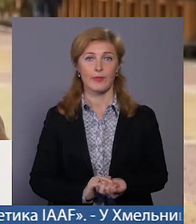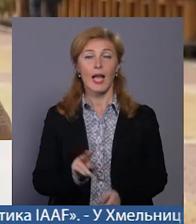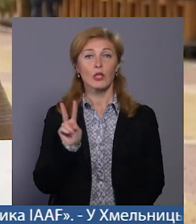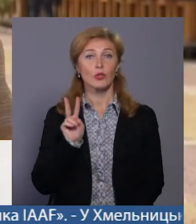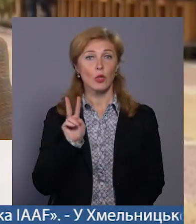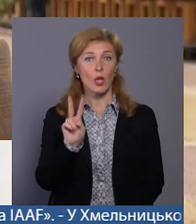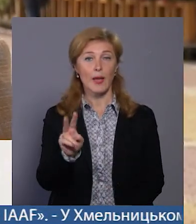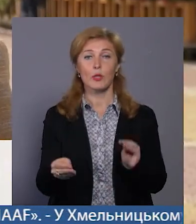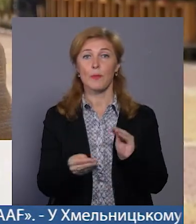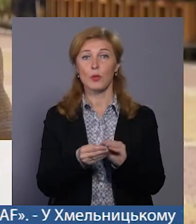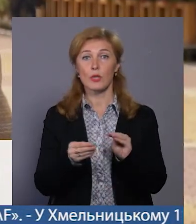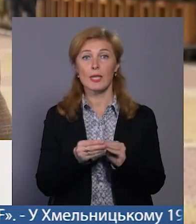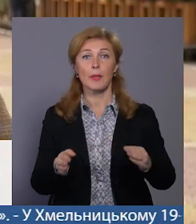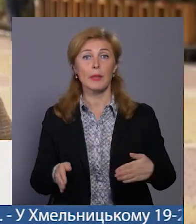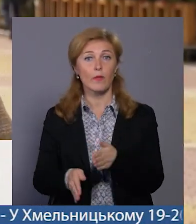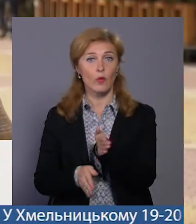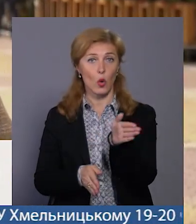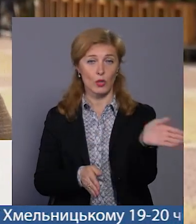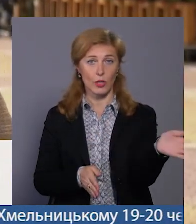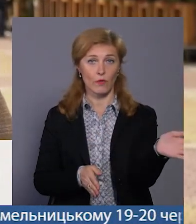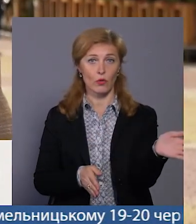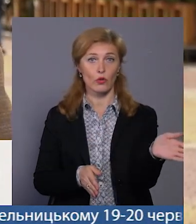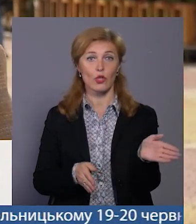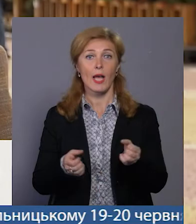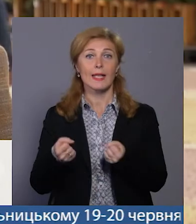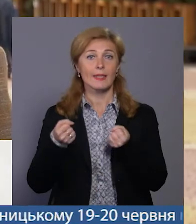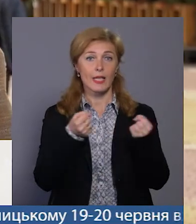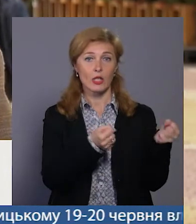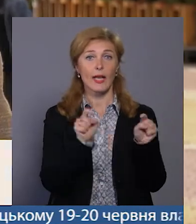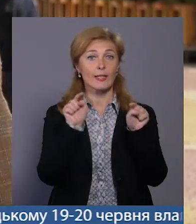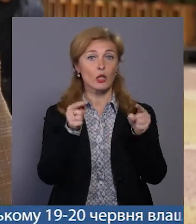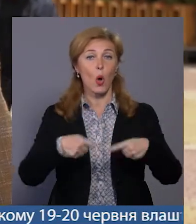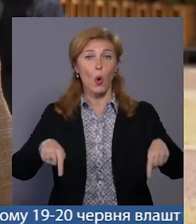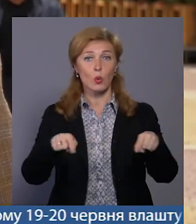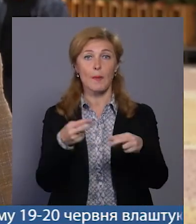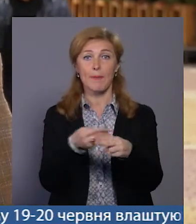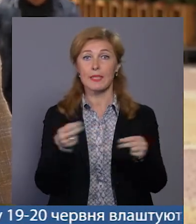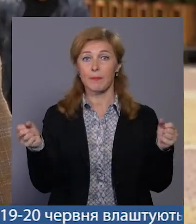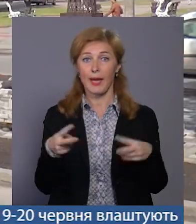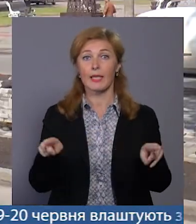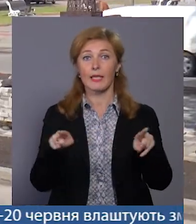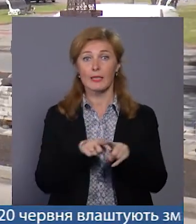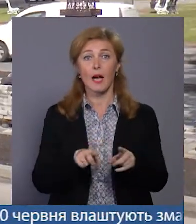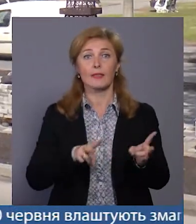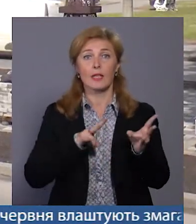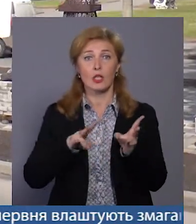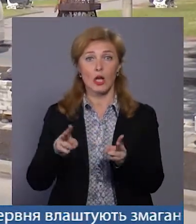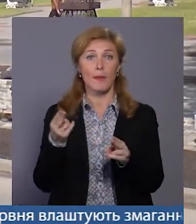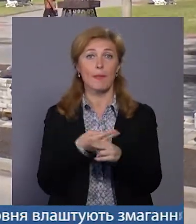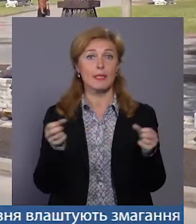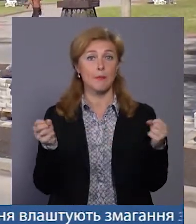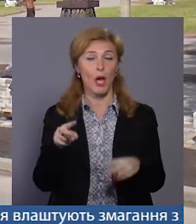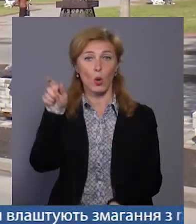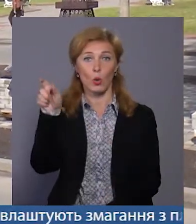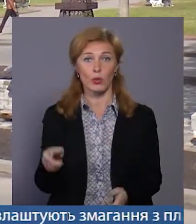Тролейбуси постійно при повороті ліворуч наїжджають на той острівець безпеки, таким чином і наражаючи на небезпеку людей,